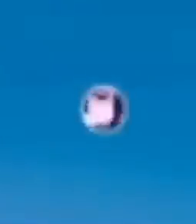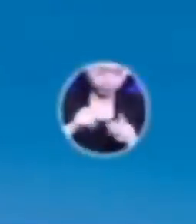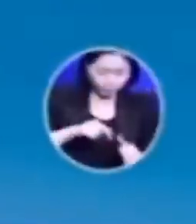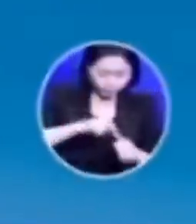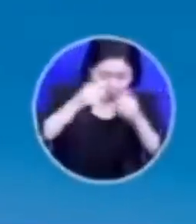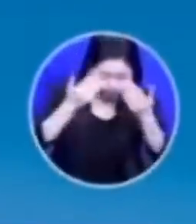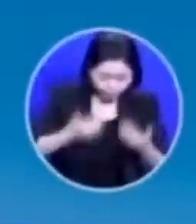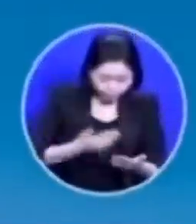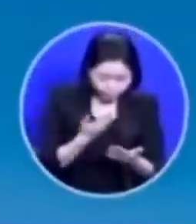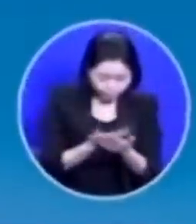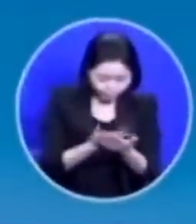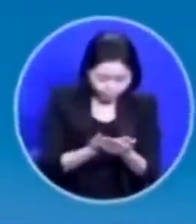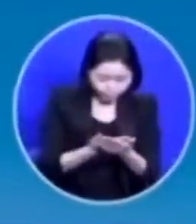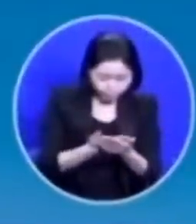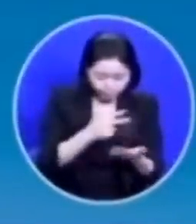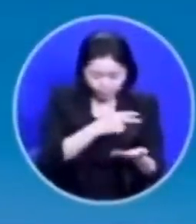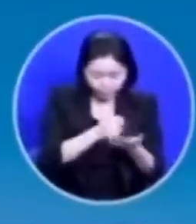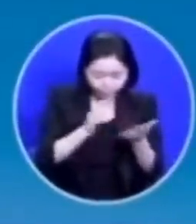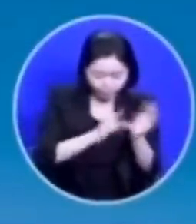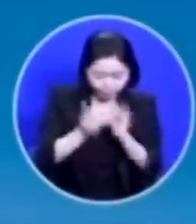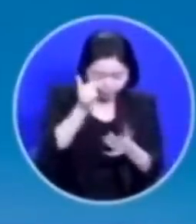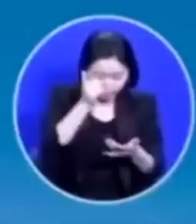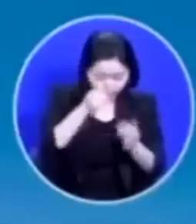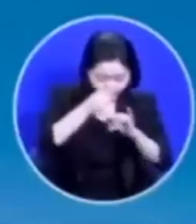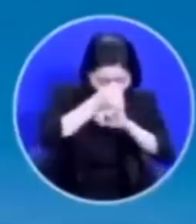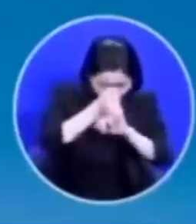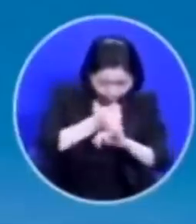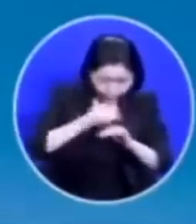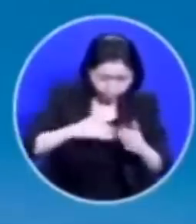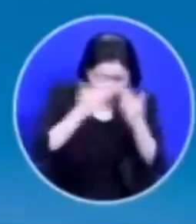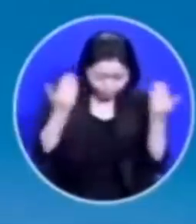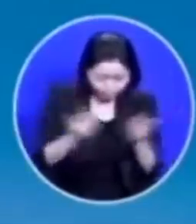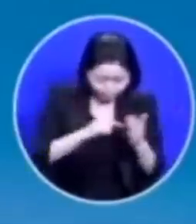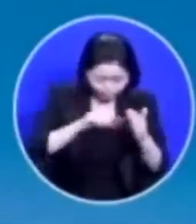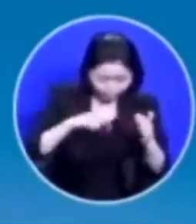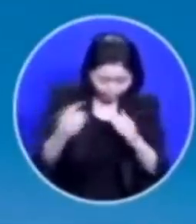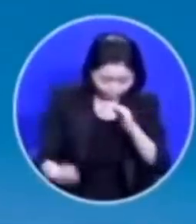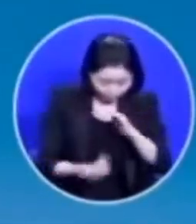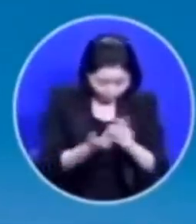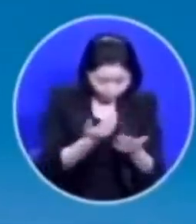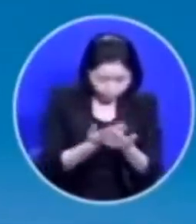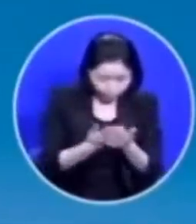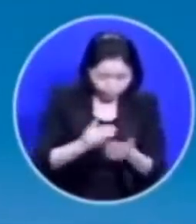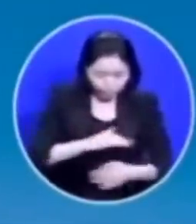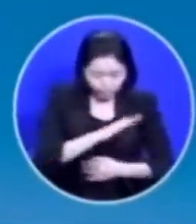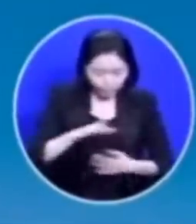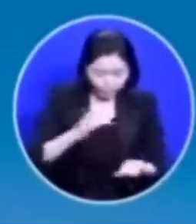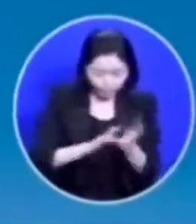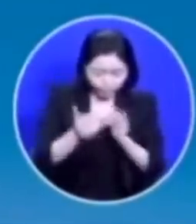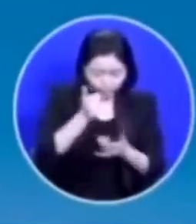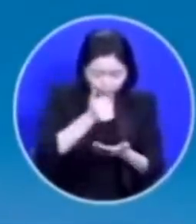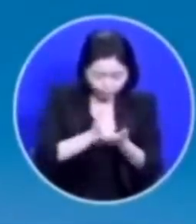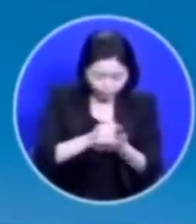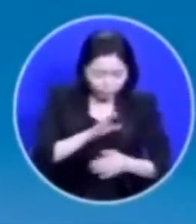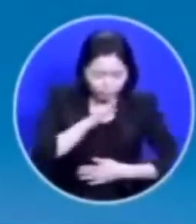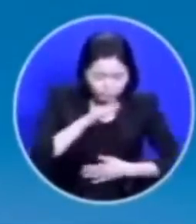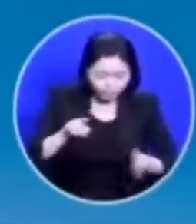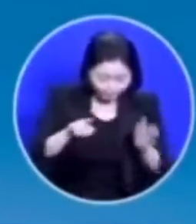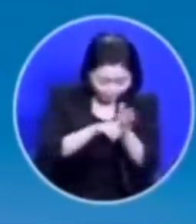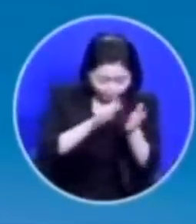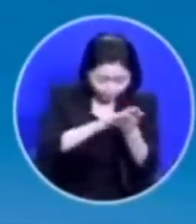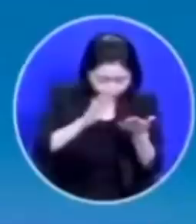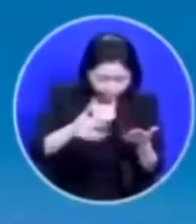주소서 주에 약속을 우리 가운데 온전히 이루어 주소서 저희 1 주 예수님을 정말 믿습니다